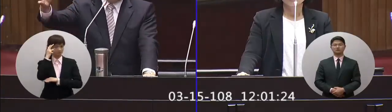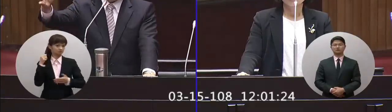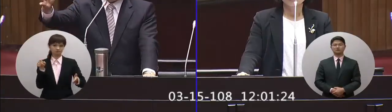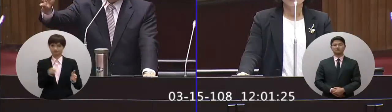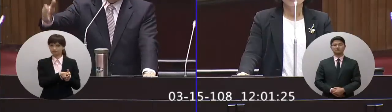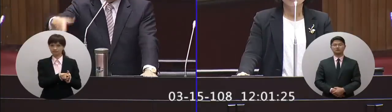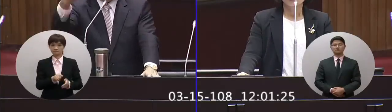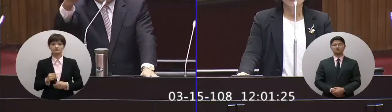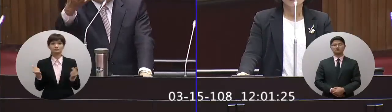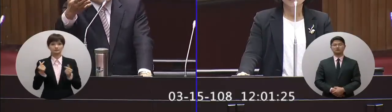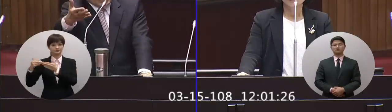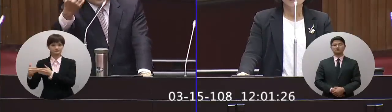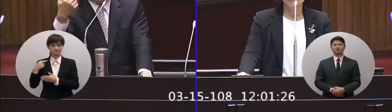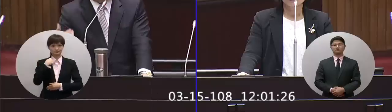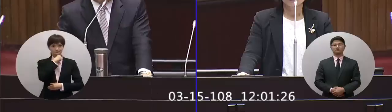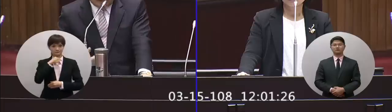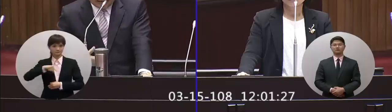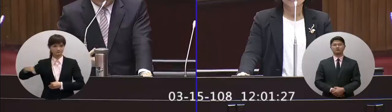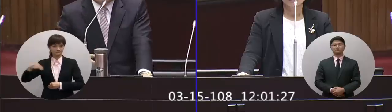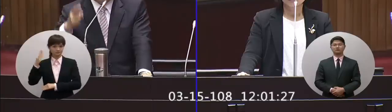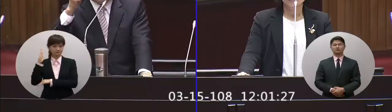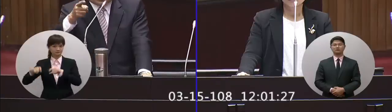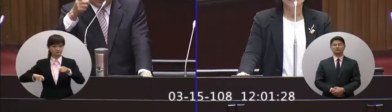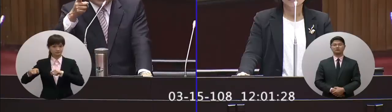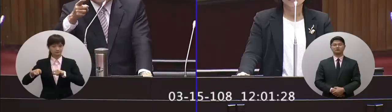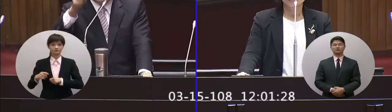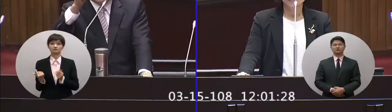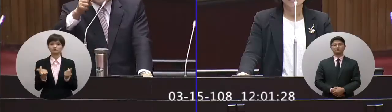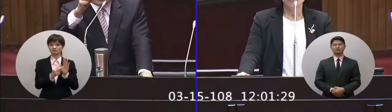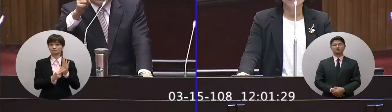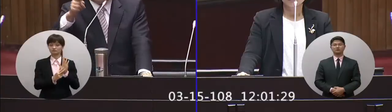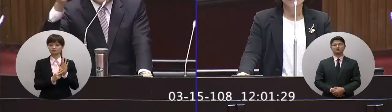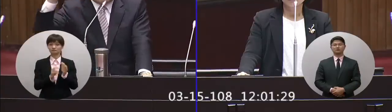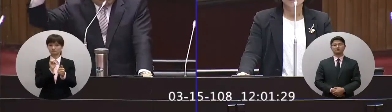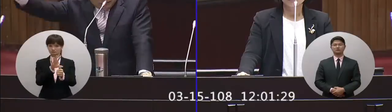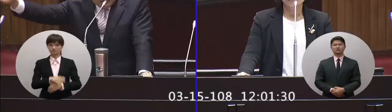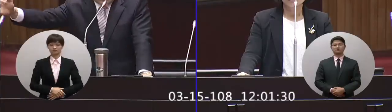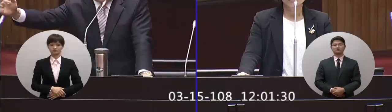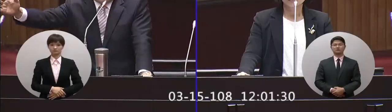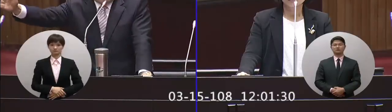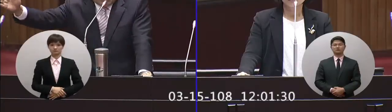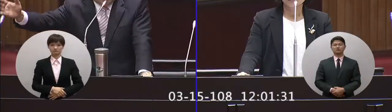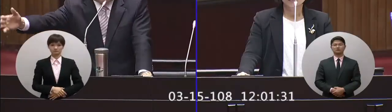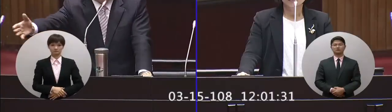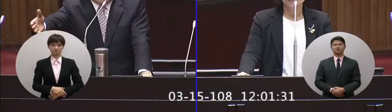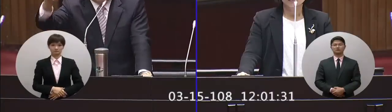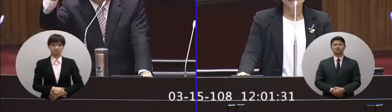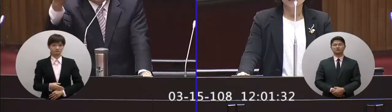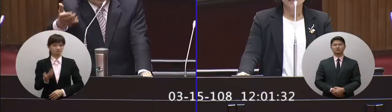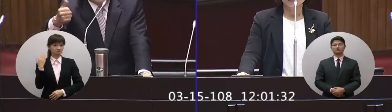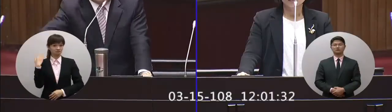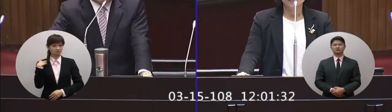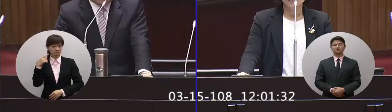如两岸政策，就再一次我来谈，举例跟你在大学学博士